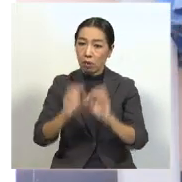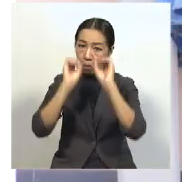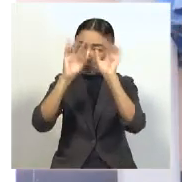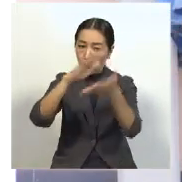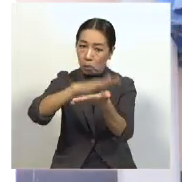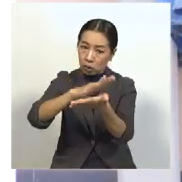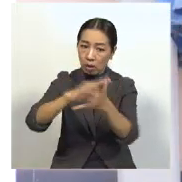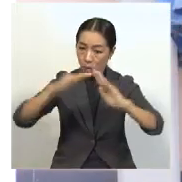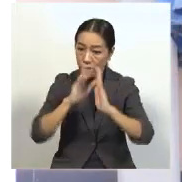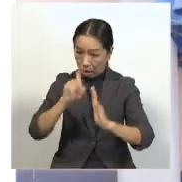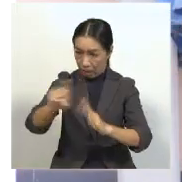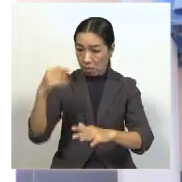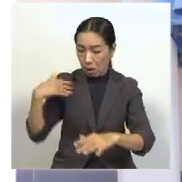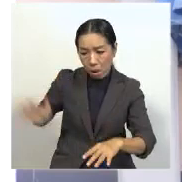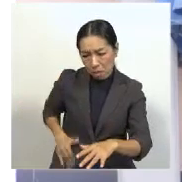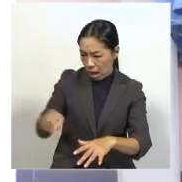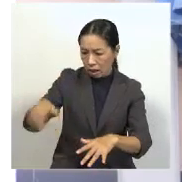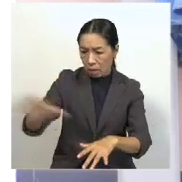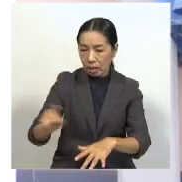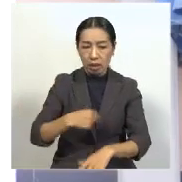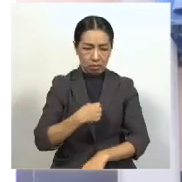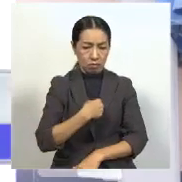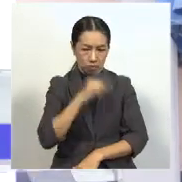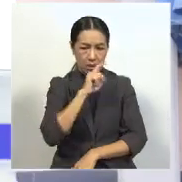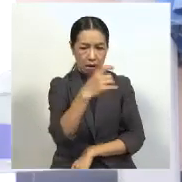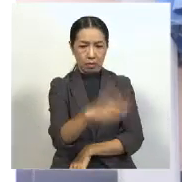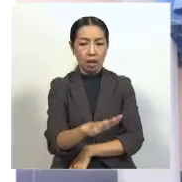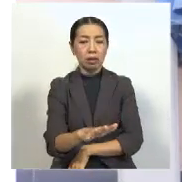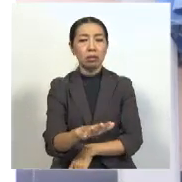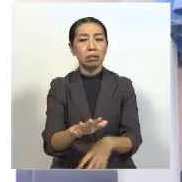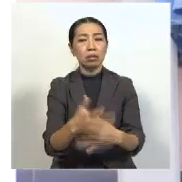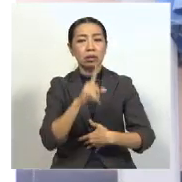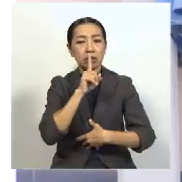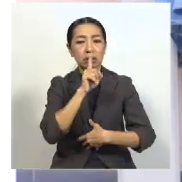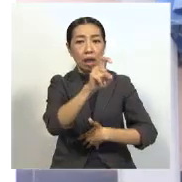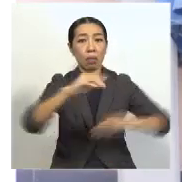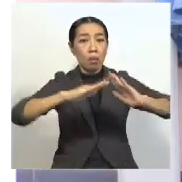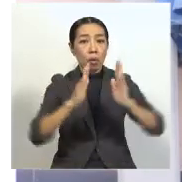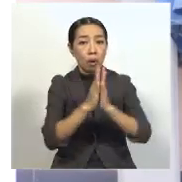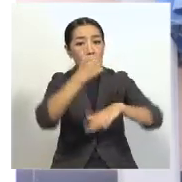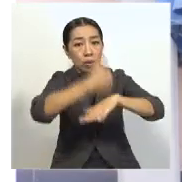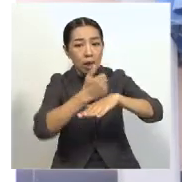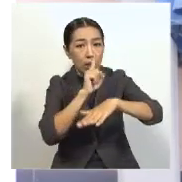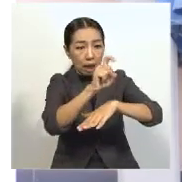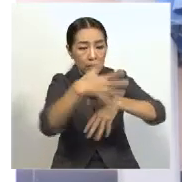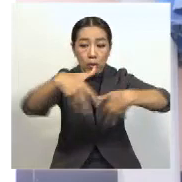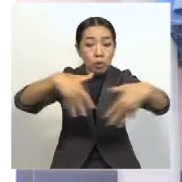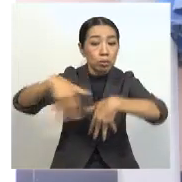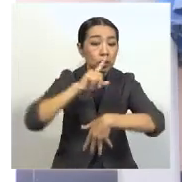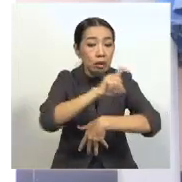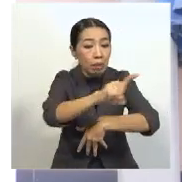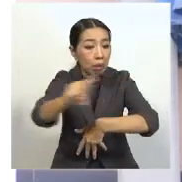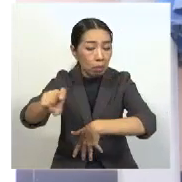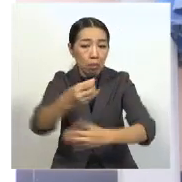ไหนอะไรยังไง ก็ได้สอบถามบริเวณทางเจ้าวาดก็ดีหรือตามชุมชนรอบๆเนี่ย